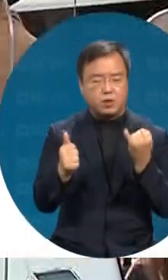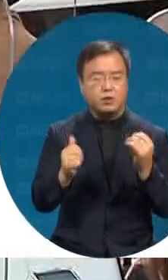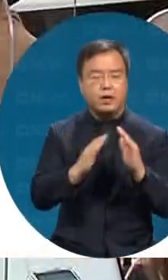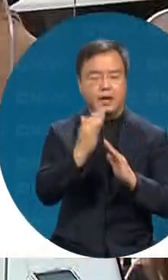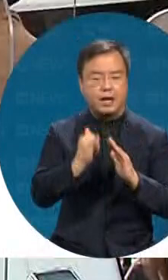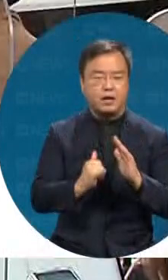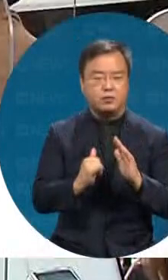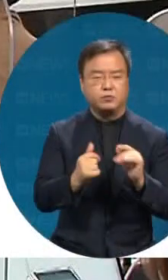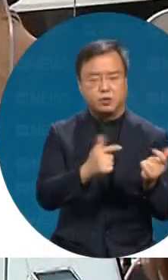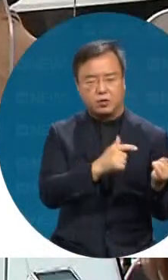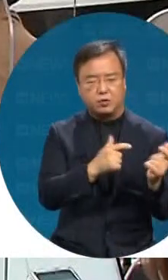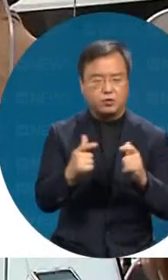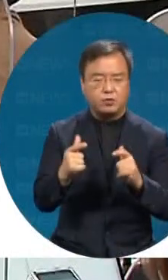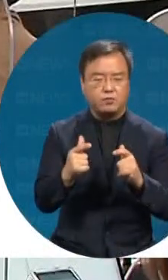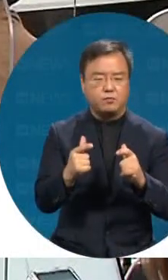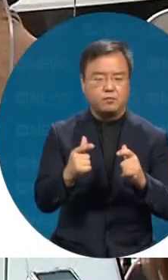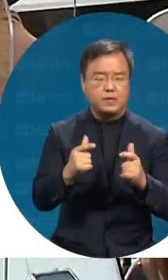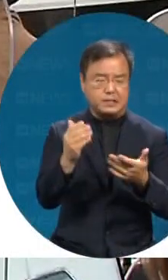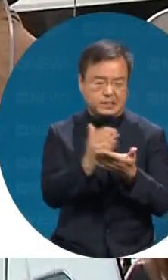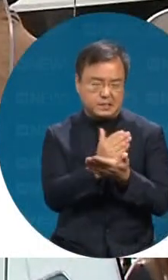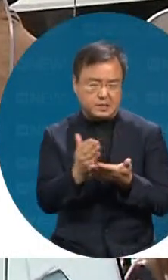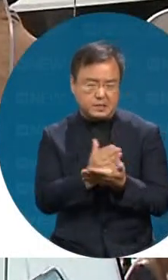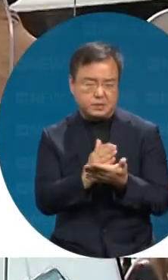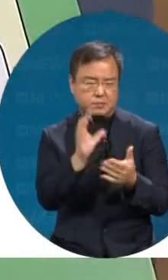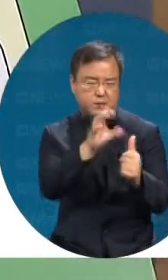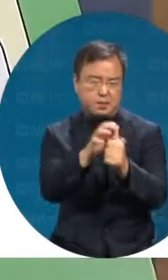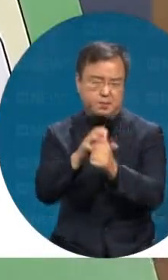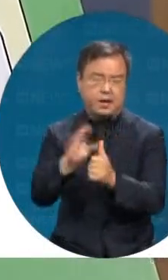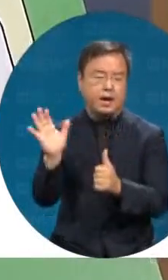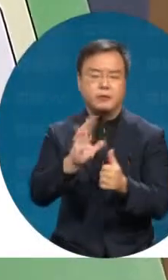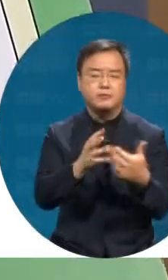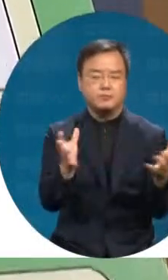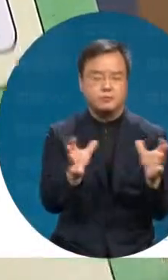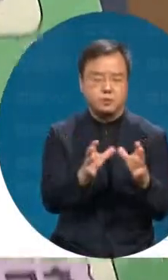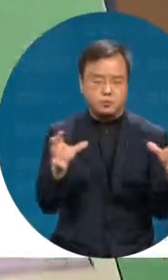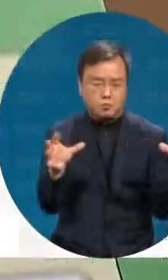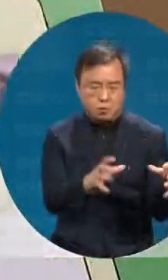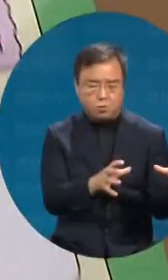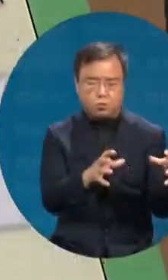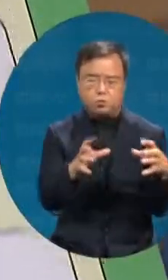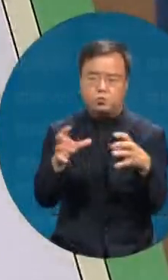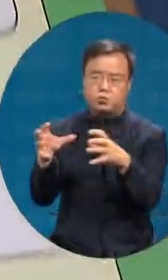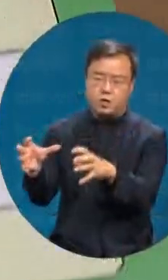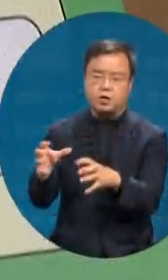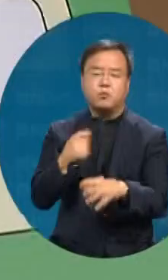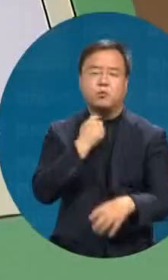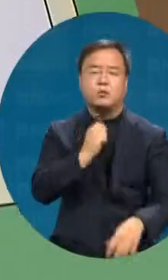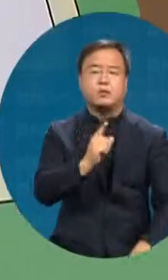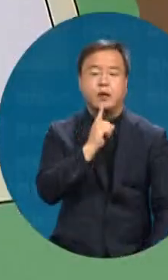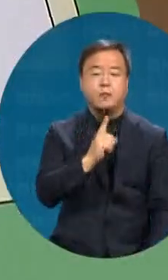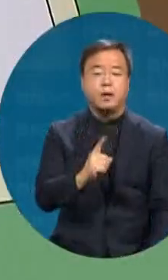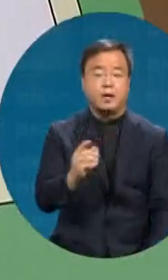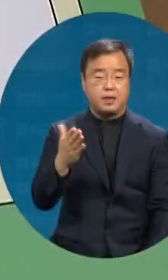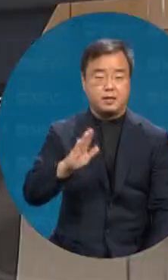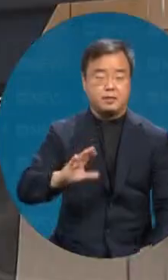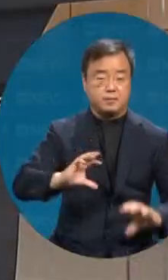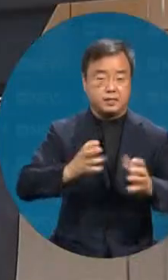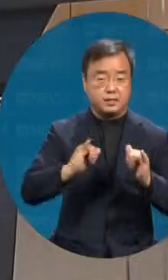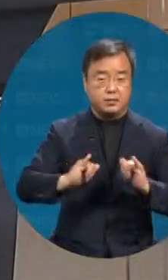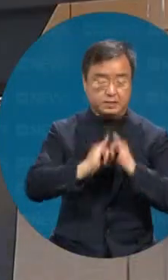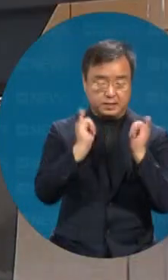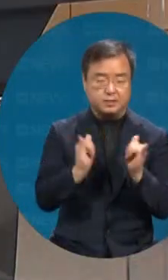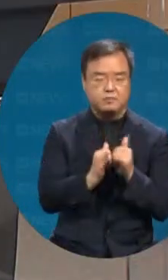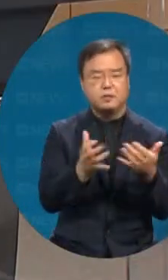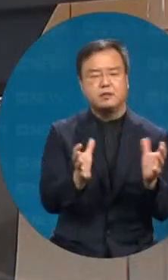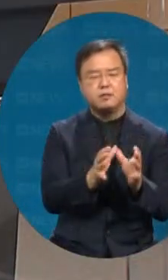부채에 쪼개놓지 않고 덩어리체 이관해 연속성을 보장하겠다고도 했습니다 하지만 시민단체들을 중심으로 우려가